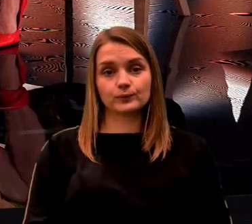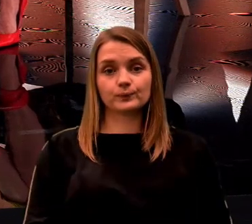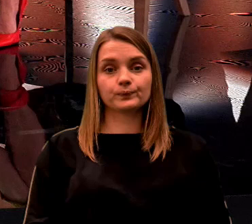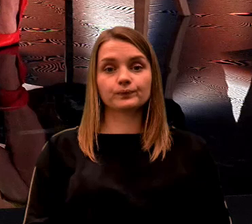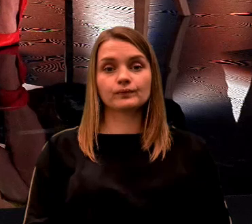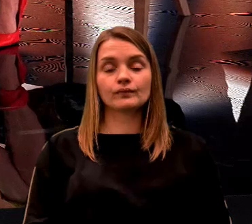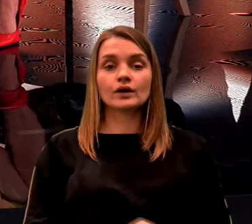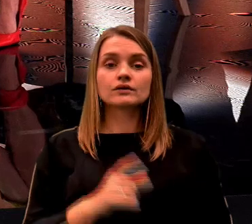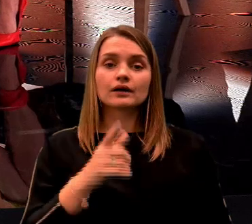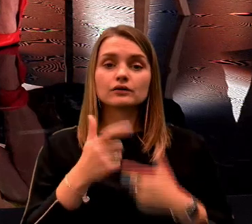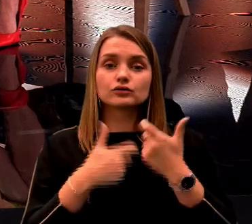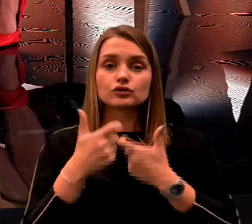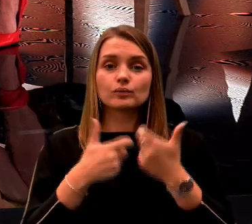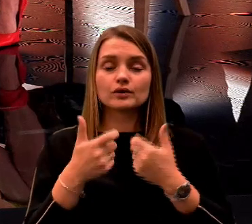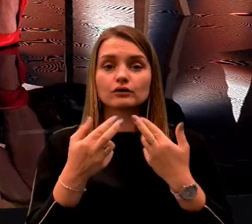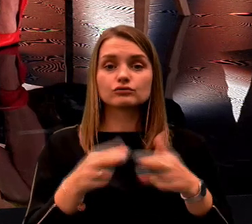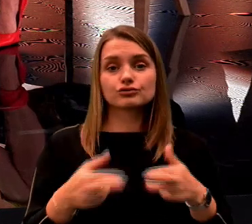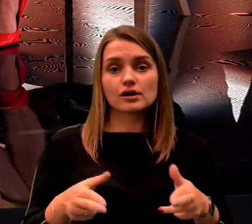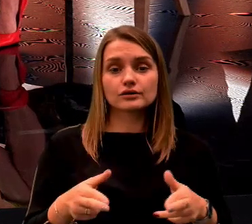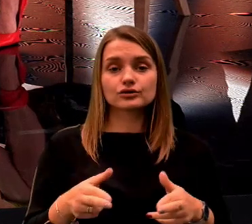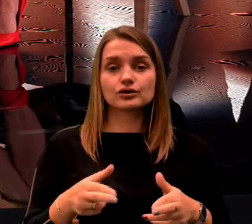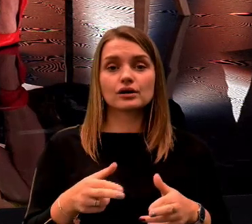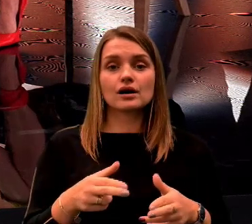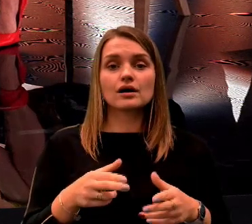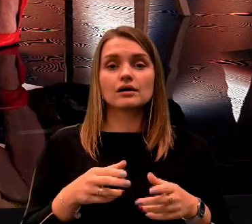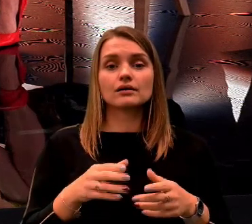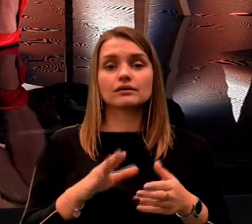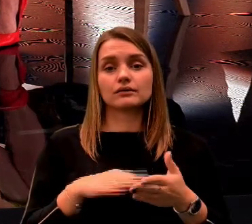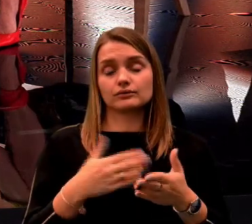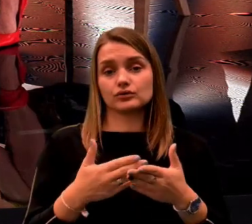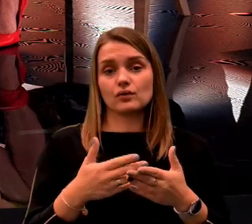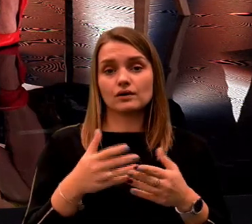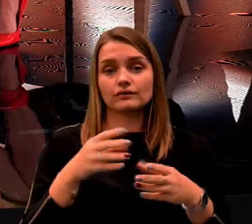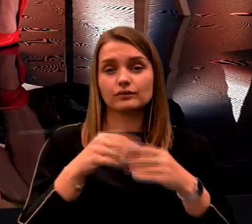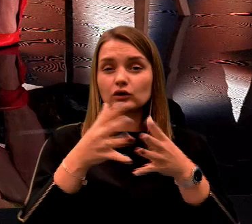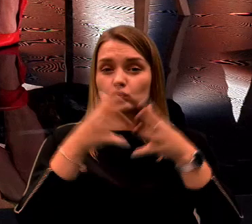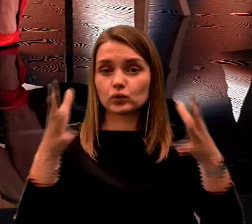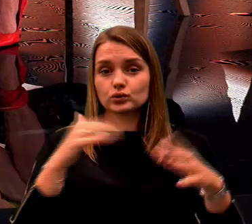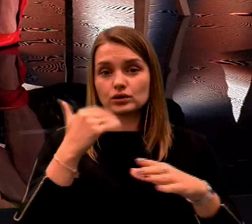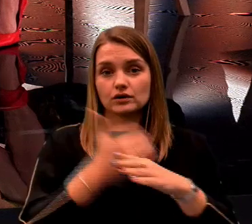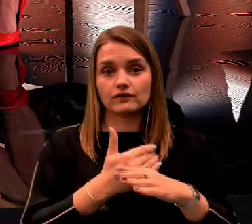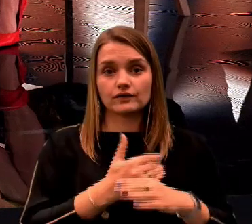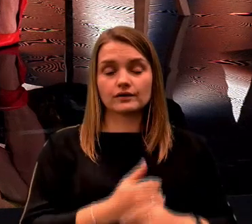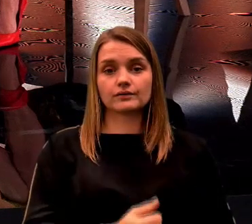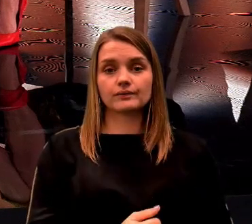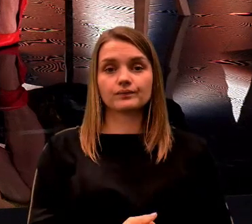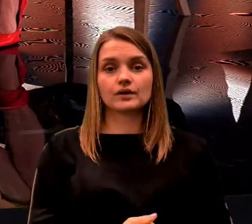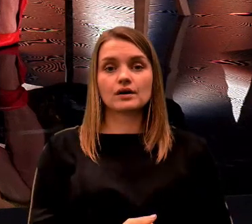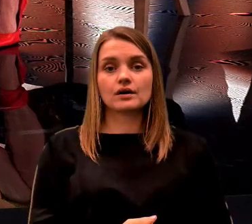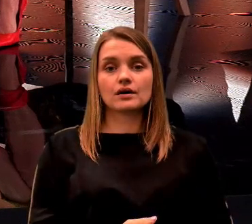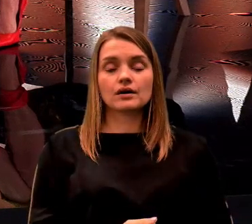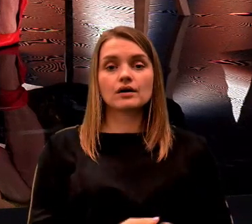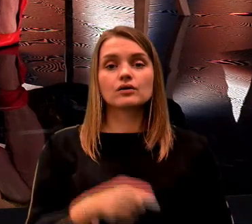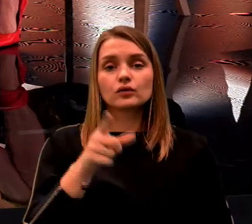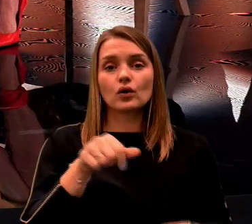tworzenie takich rzeczy, na przykład jak program Podziel się posiłkiem dla firm, dużych firm. I teraz wiecie wszyscy Państwo, że to jest